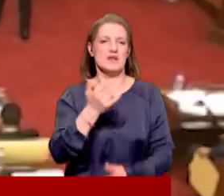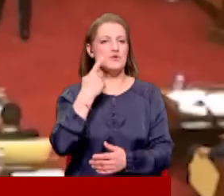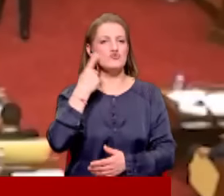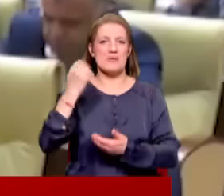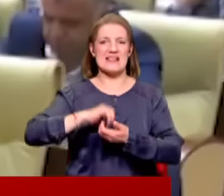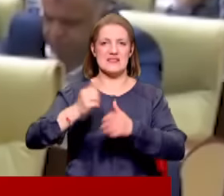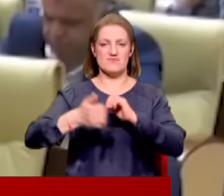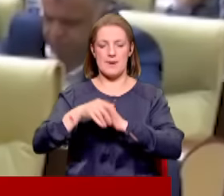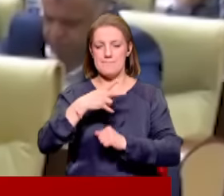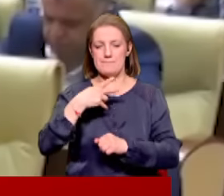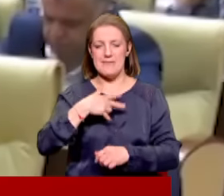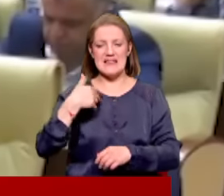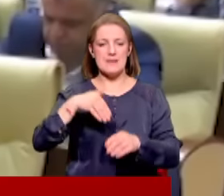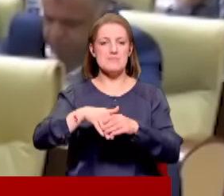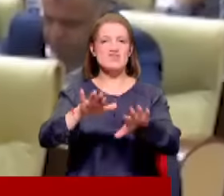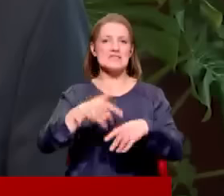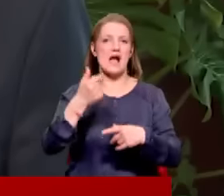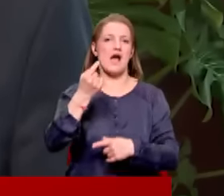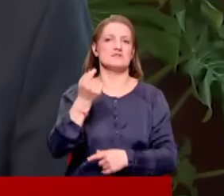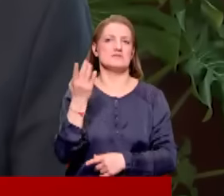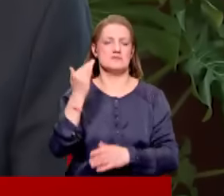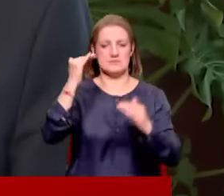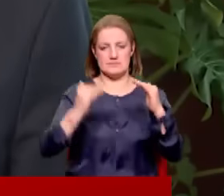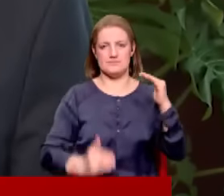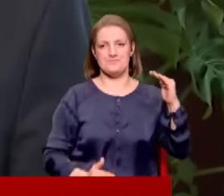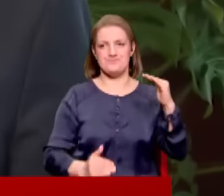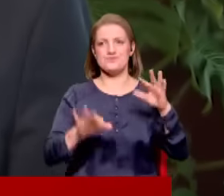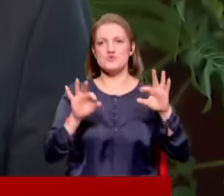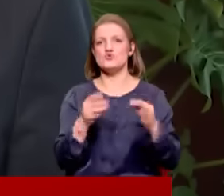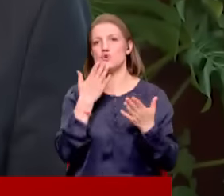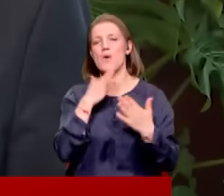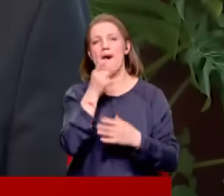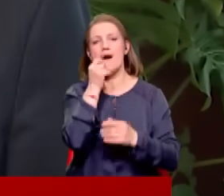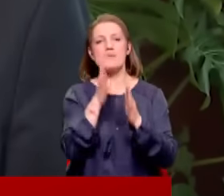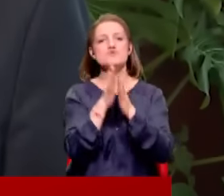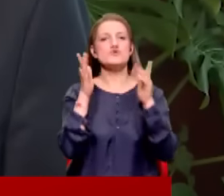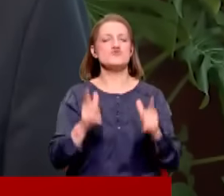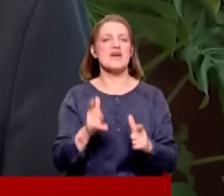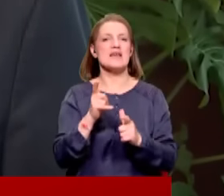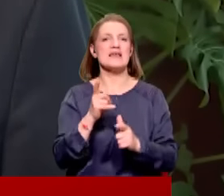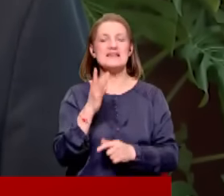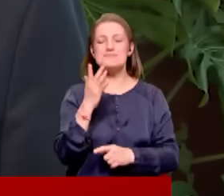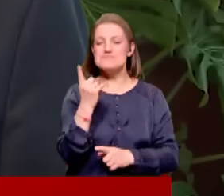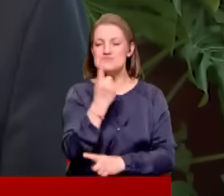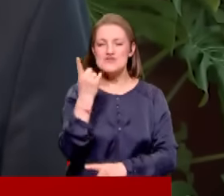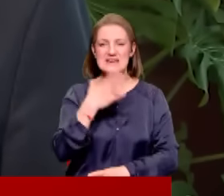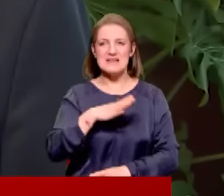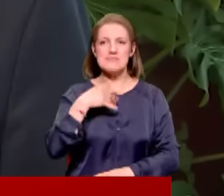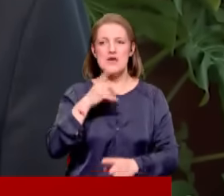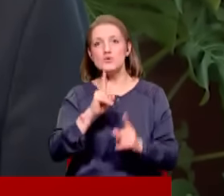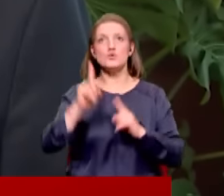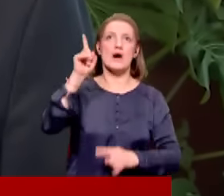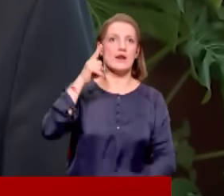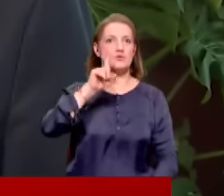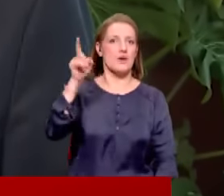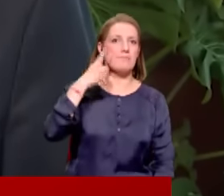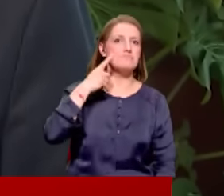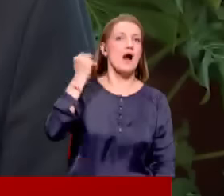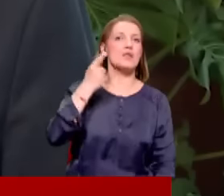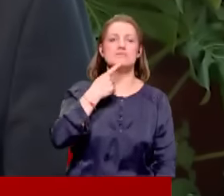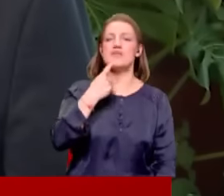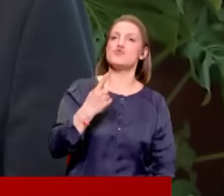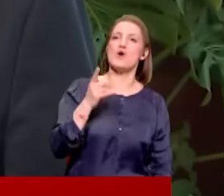İttifakı belediye meclisinde azınlıkta. En azından şu yok artık. Ankara Büyükşehir Belediye talepte bulunduğu zaman ben bunu yukarı bir söyleyeyim bakalım ne